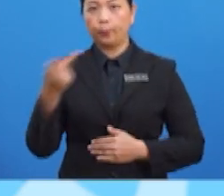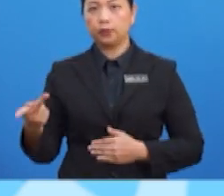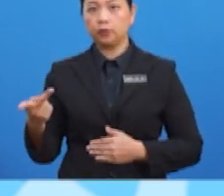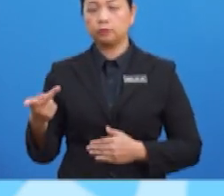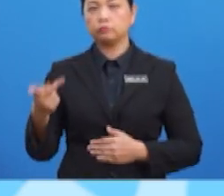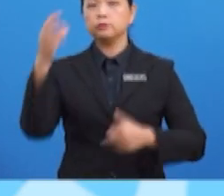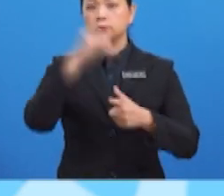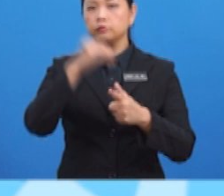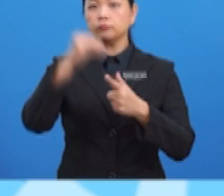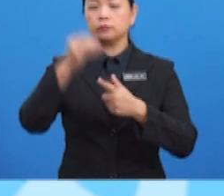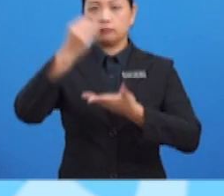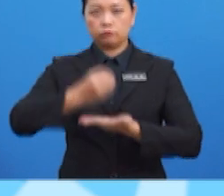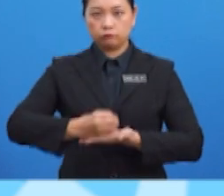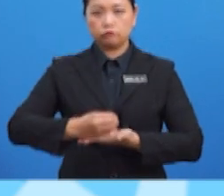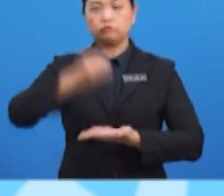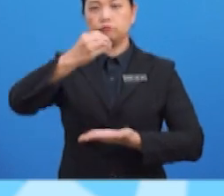komponen atau silinder.